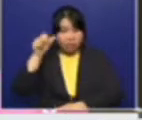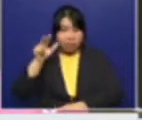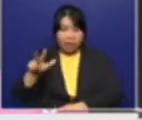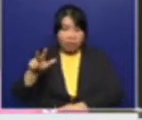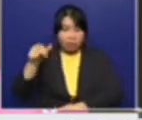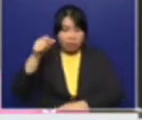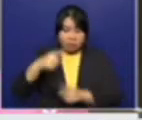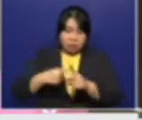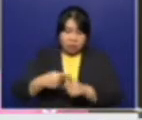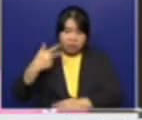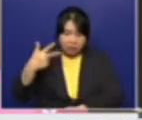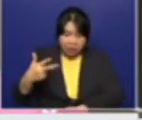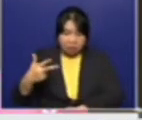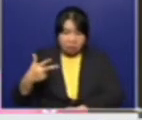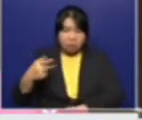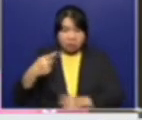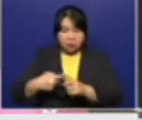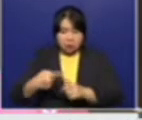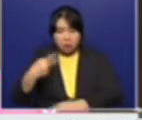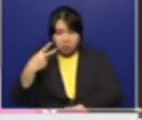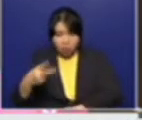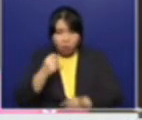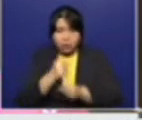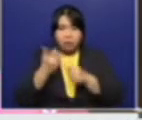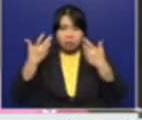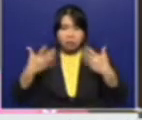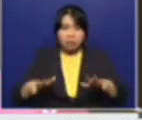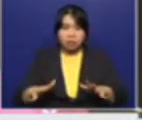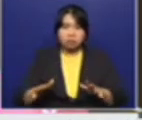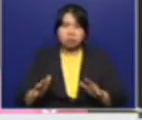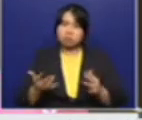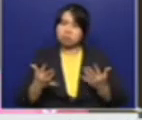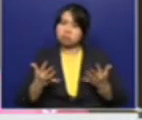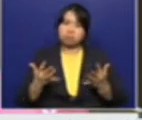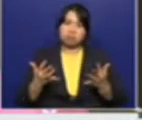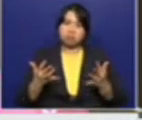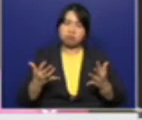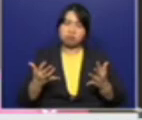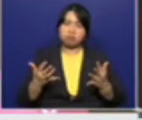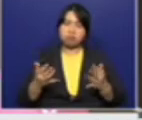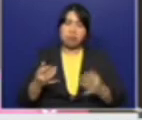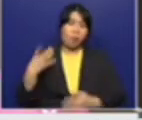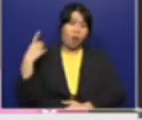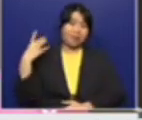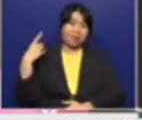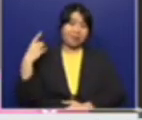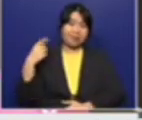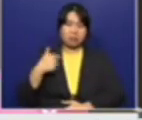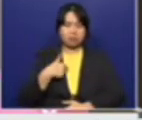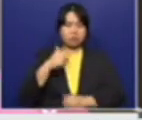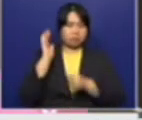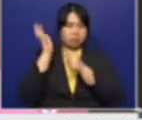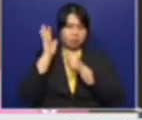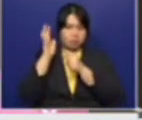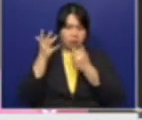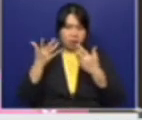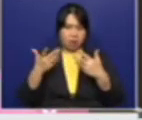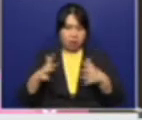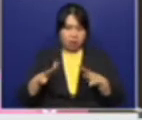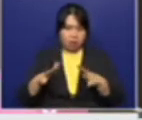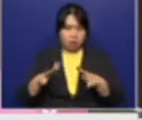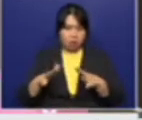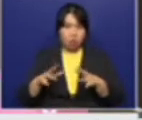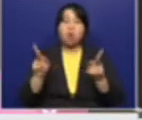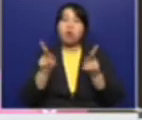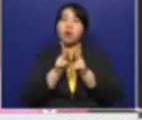3เดือน2เดือนที่เกี่ยวกับเรื่องสำคัญสำคัญเมื่อวานผมก็ได้อภิปรายไปว่าคณะ